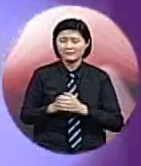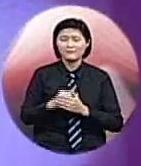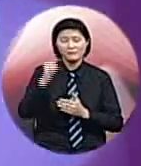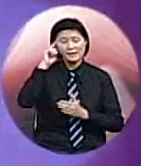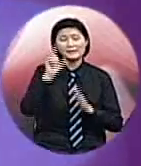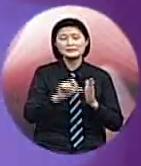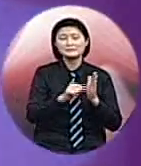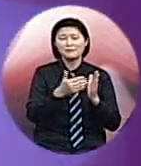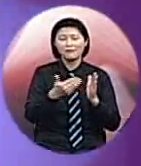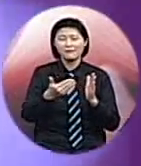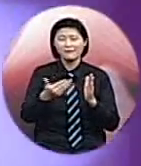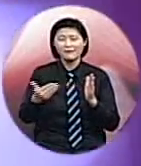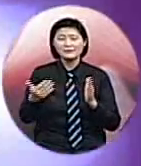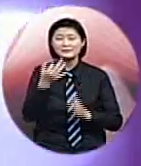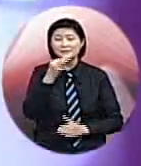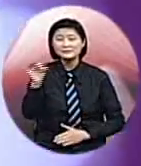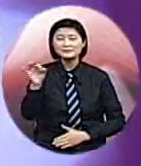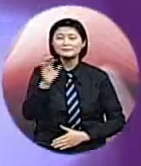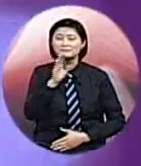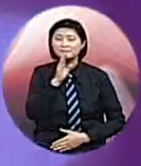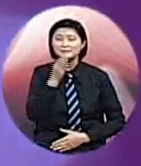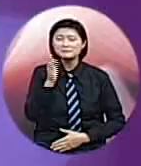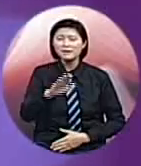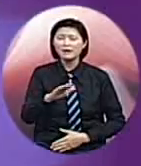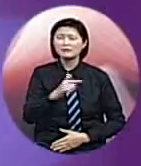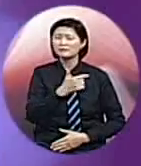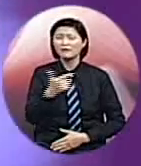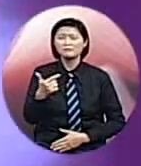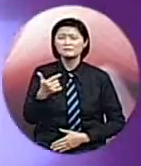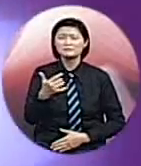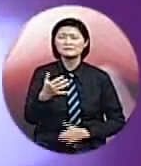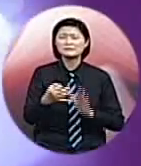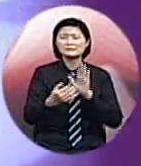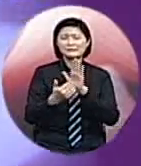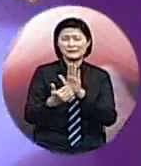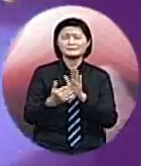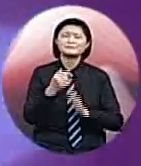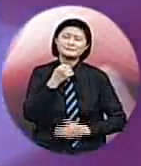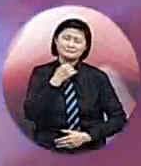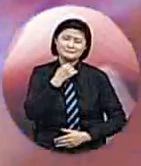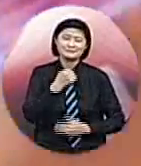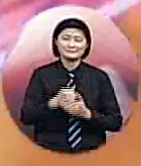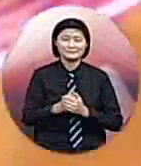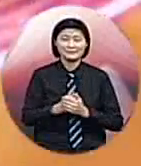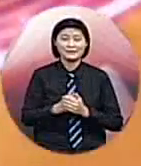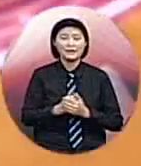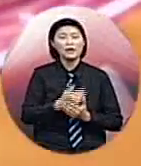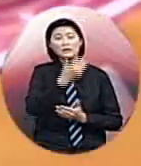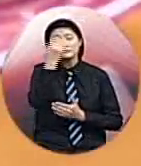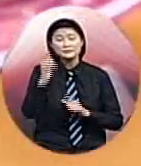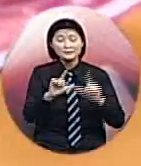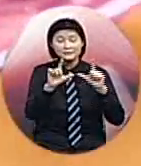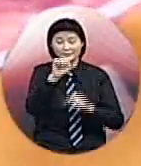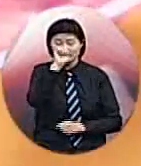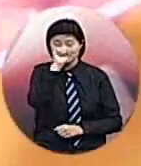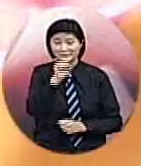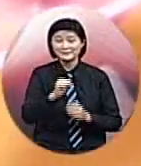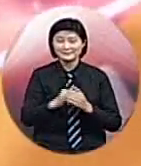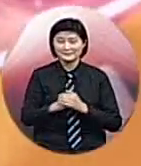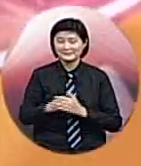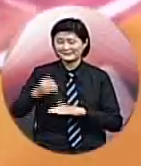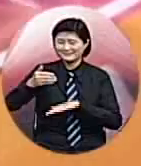세월을 가는 걸 인정을 해야 되는데 그게 너무 싫어서 좀 탈이에요. 예. 아니, 인정이 안 돼요 진짜. 젊게 사시는 게 좋은 거죠.